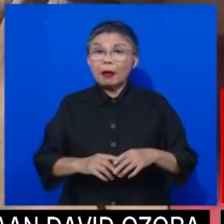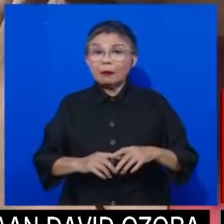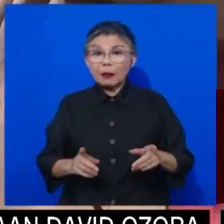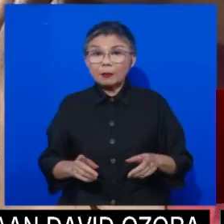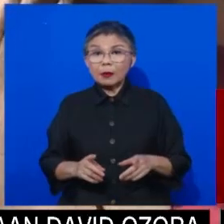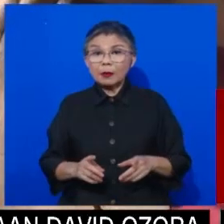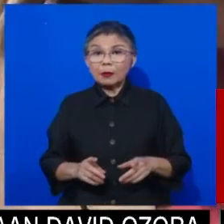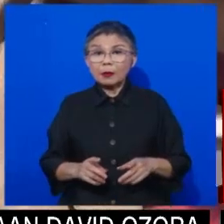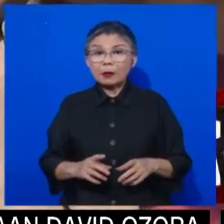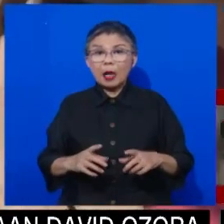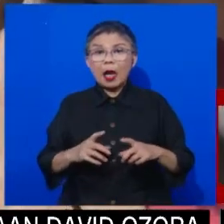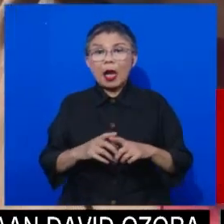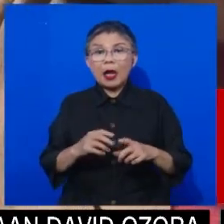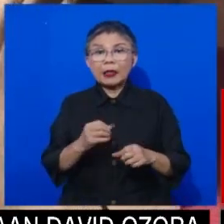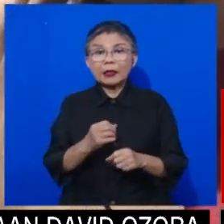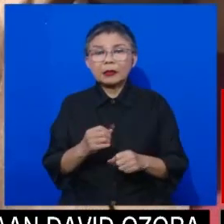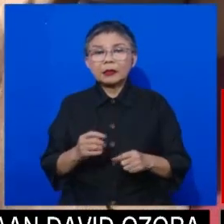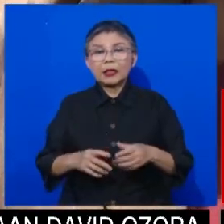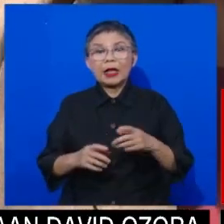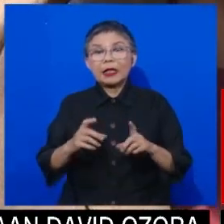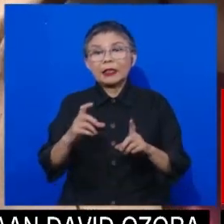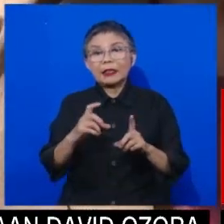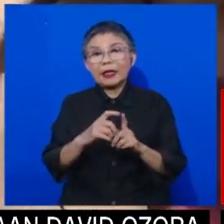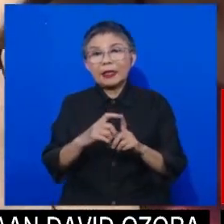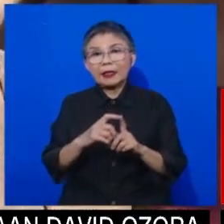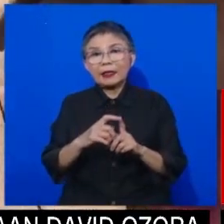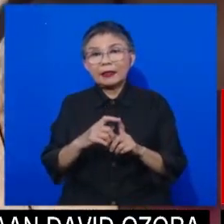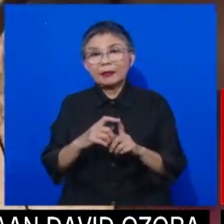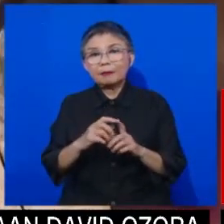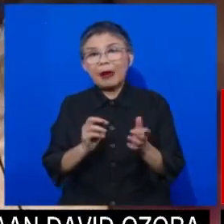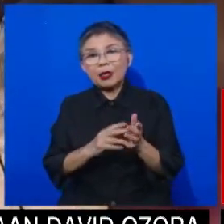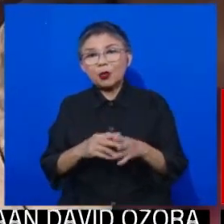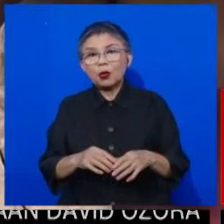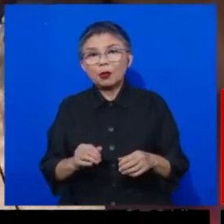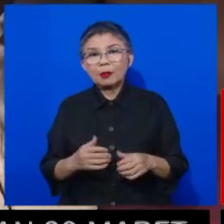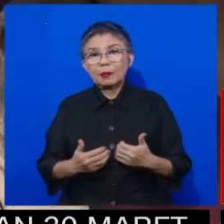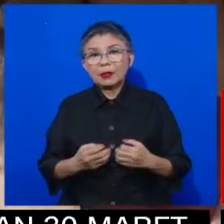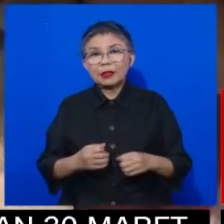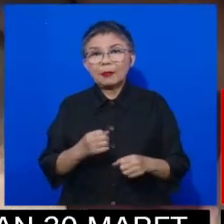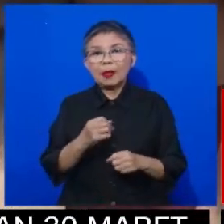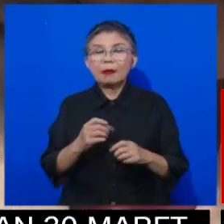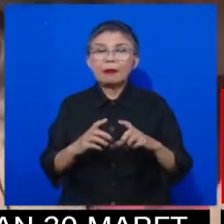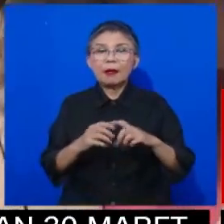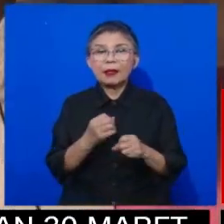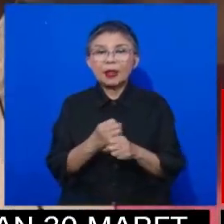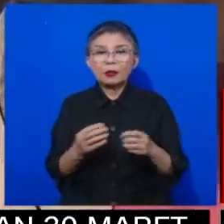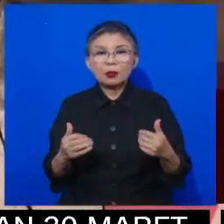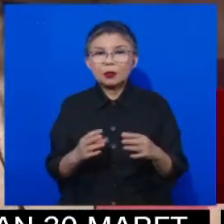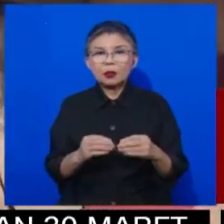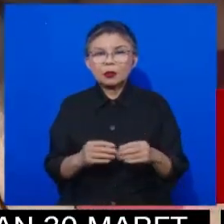spesial. Berarti AG itu masih sering dibawa Mario juga nggak waktu hangout bareng sama Amanda? Enggak. Aku kurang beda